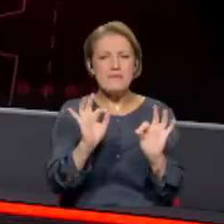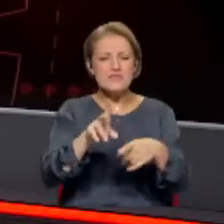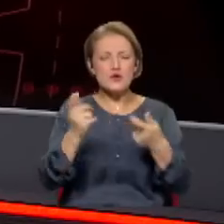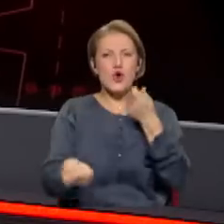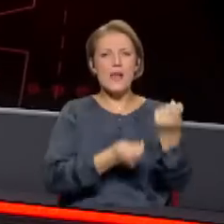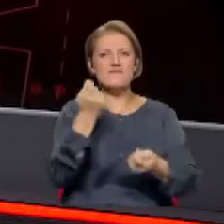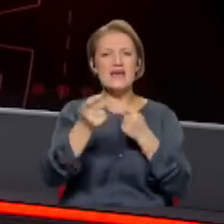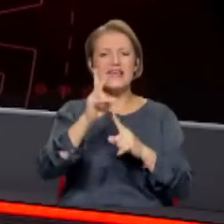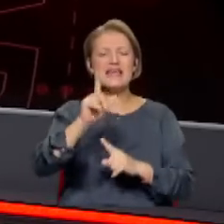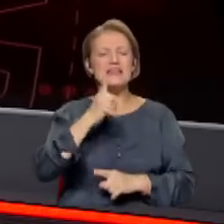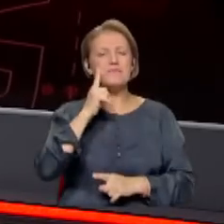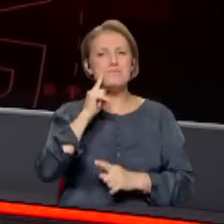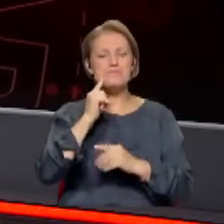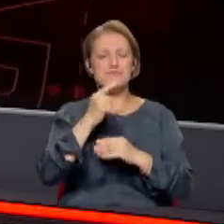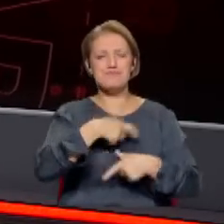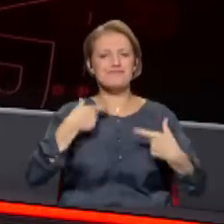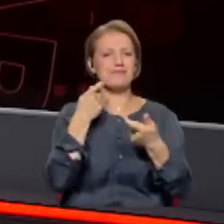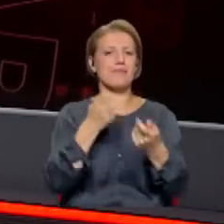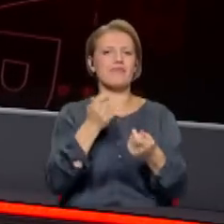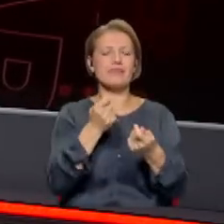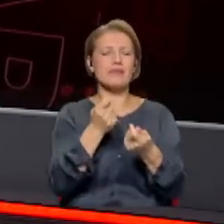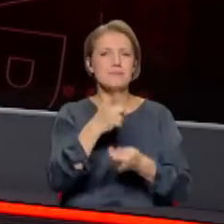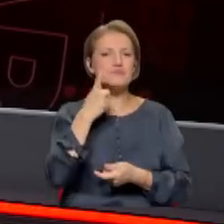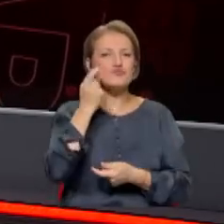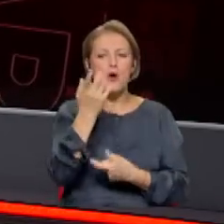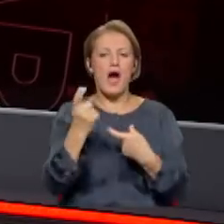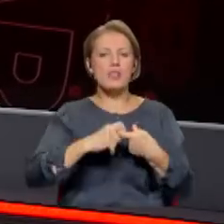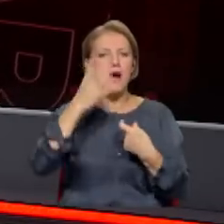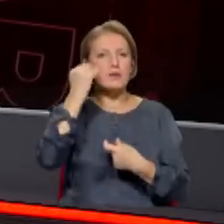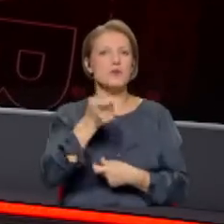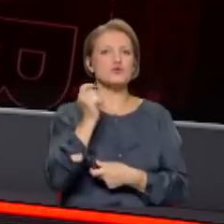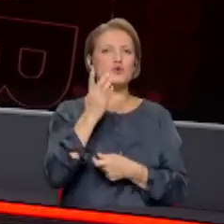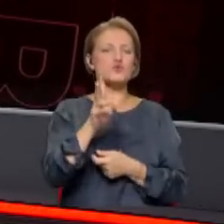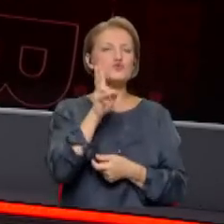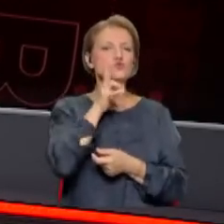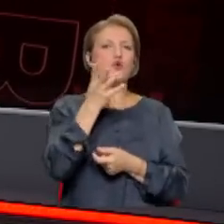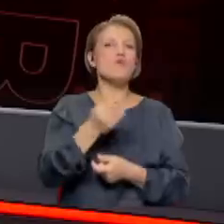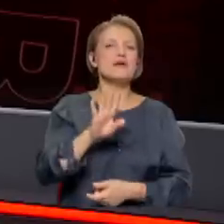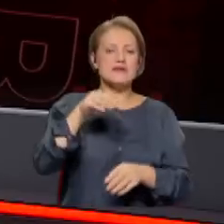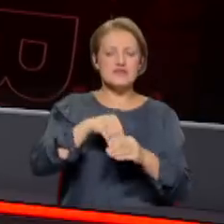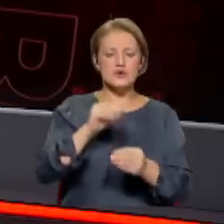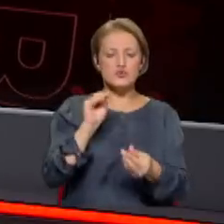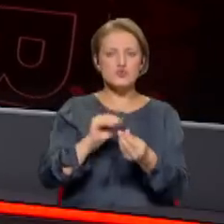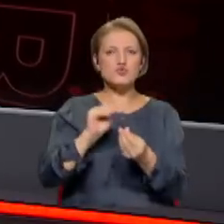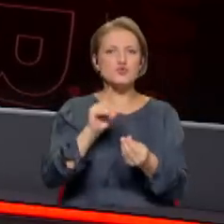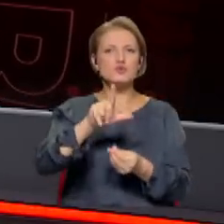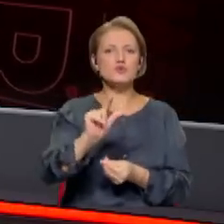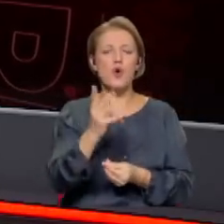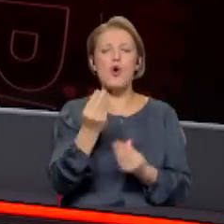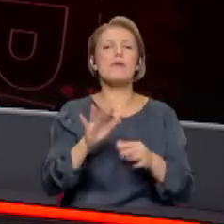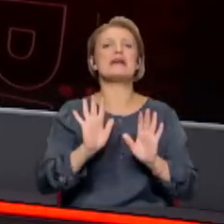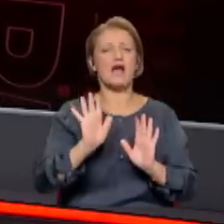makama, önemli İl Milli Eğitim Müdürlüğü'ne nasıl atanır anlamak güç. Soruşturma sonuçlanmadığı için suçlu ilan edilemez